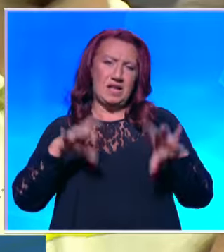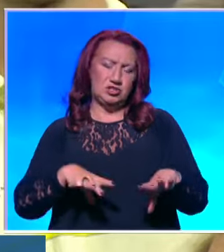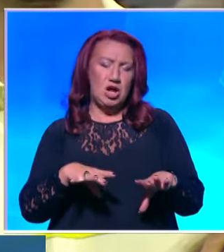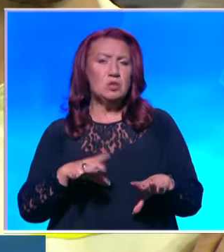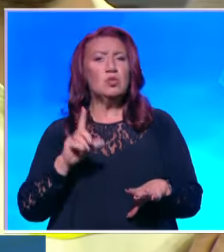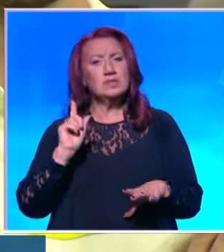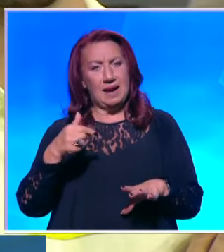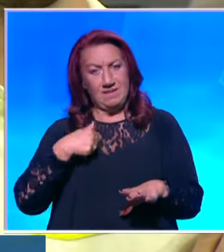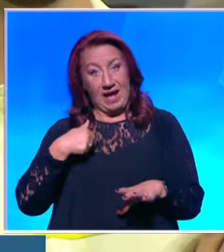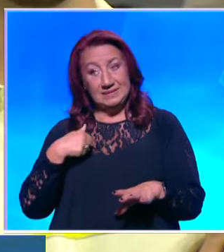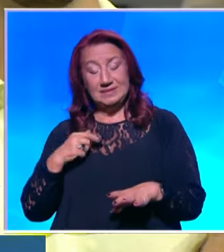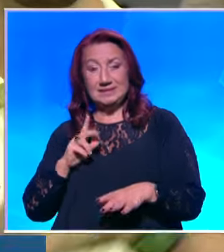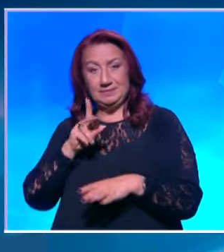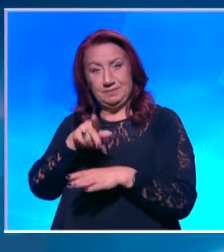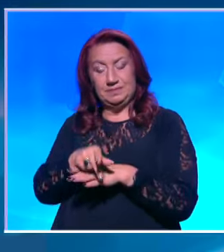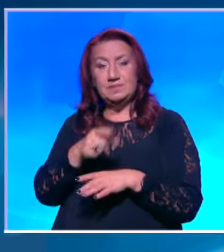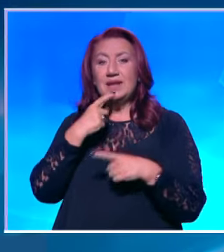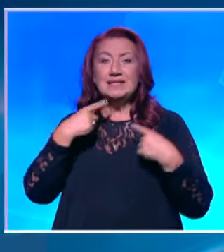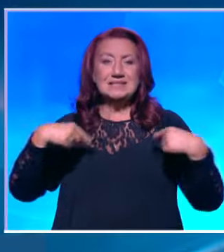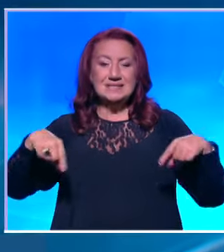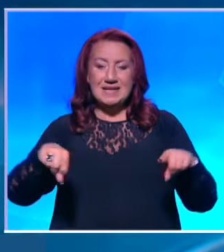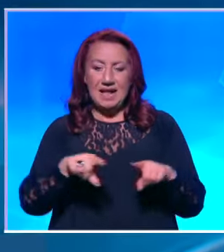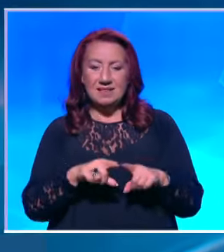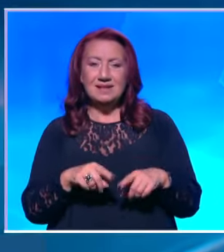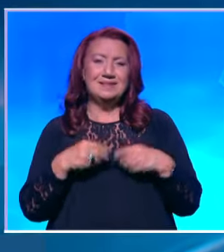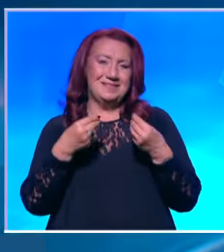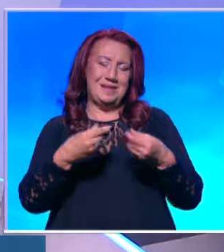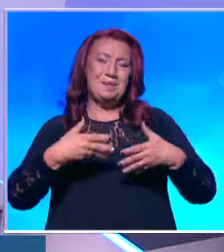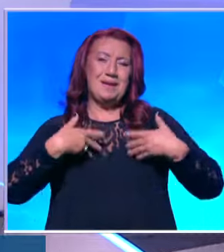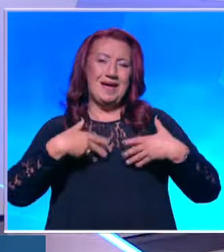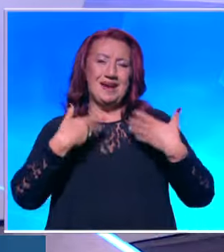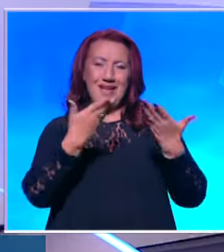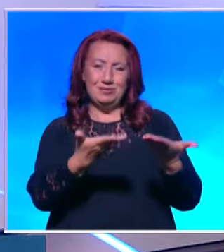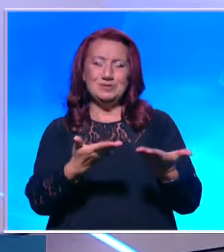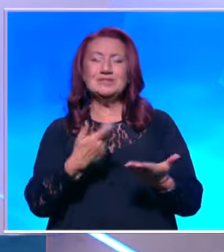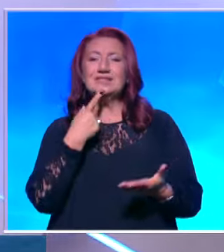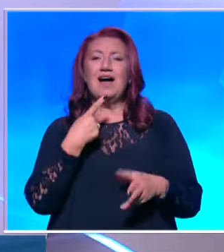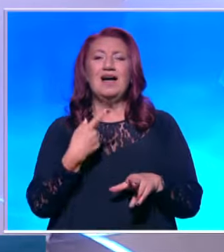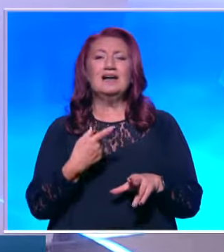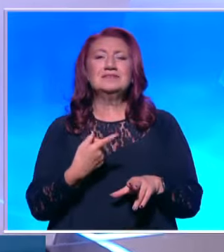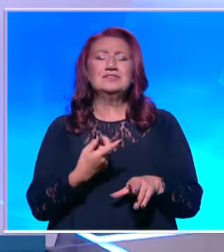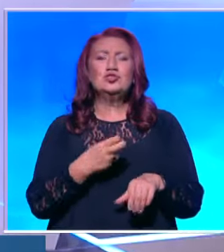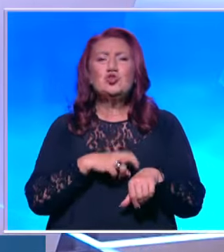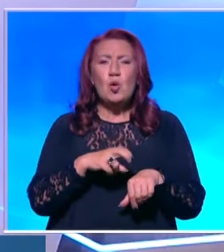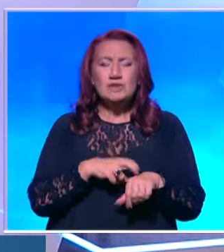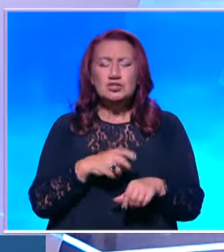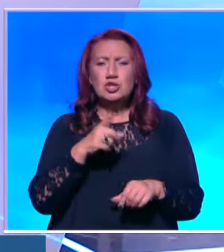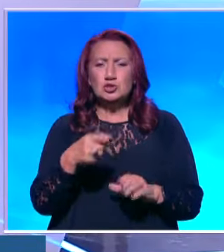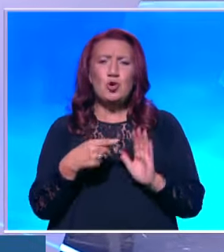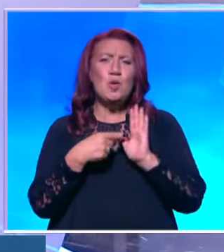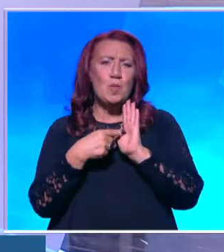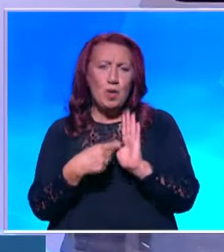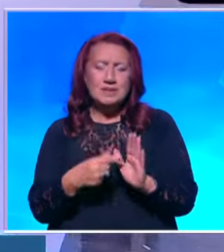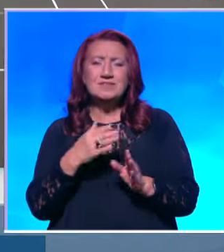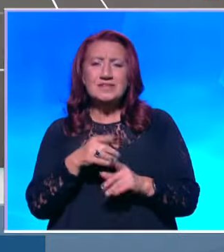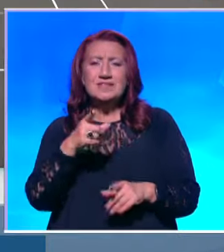там в залата в залата да и да му донесем радост на ноле и той показва всеки път че тази е една от любимите